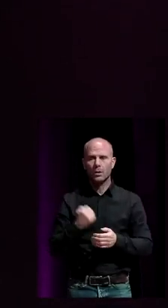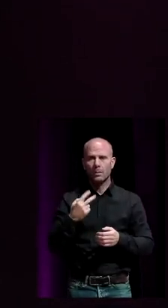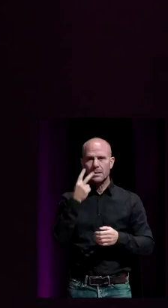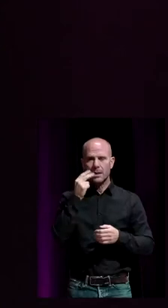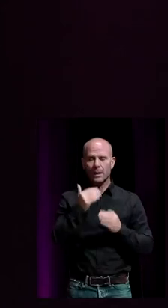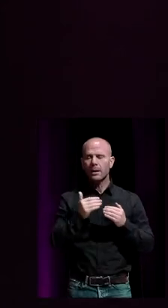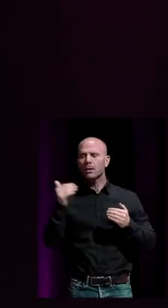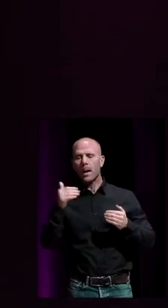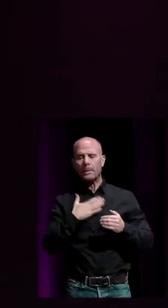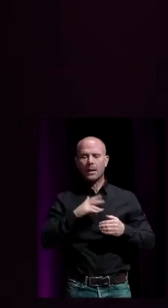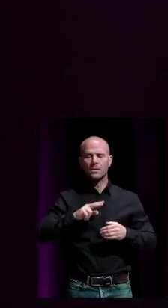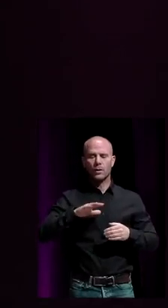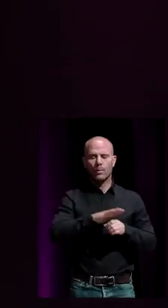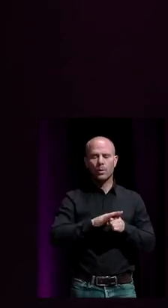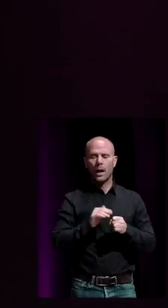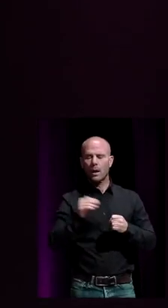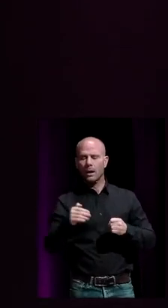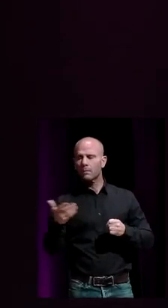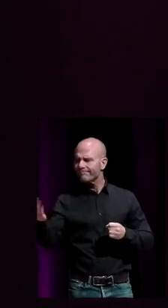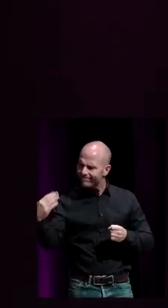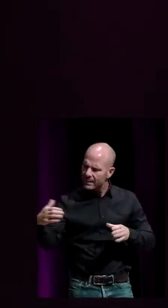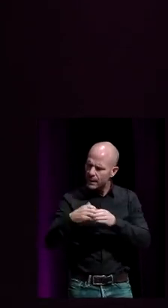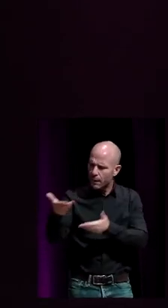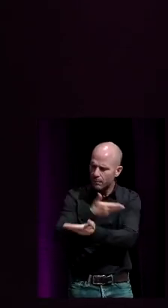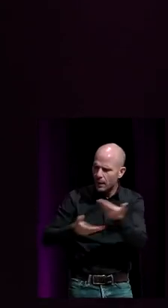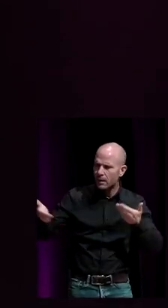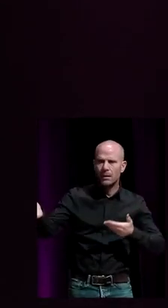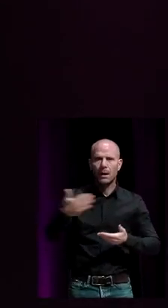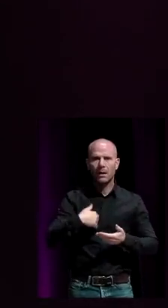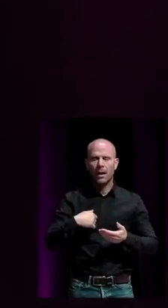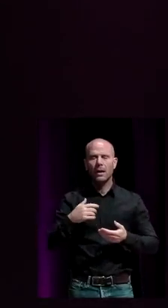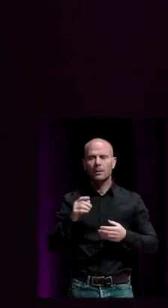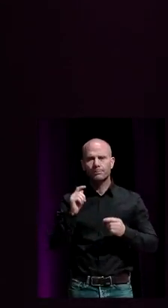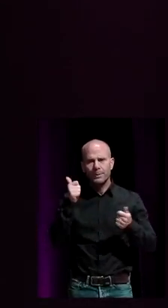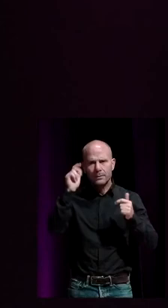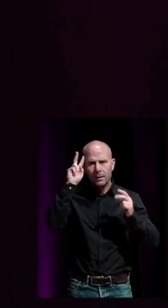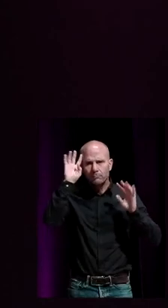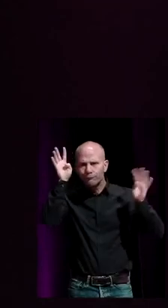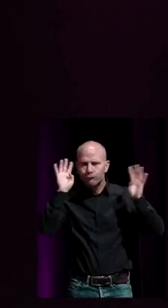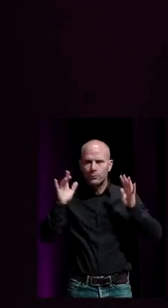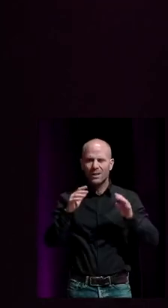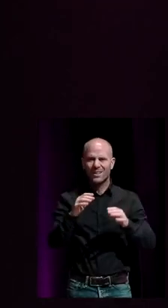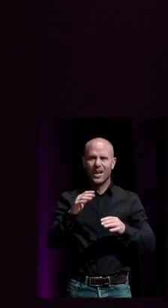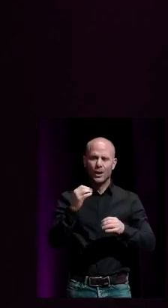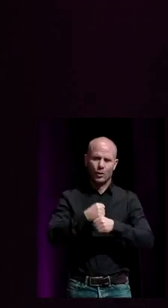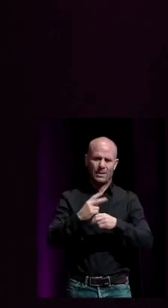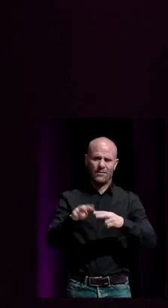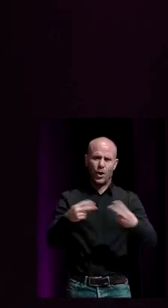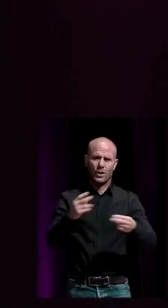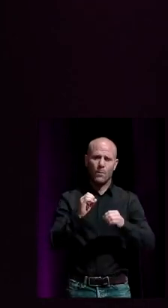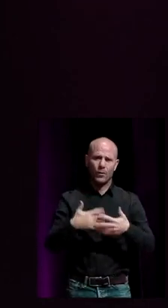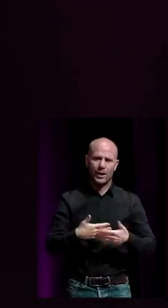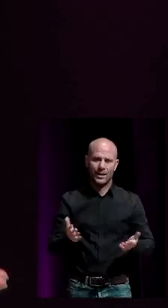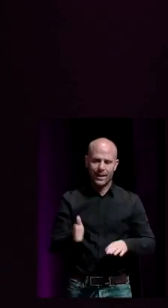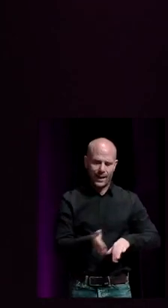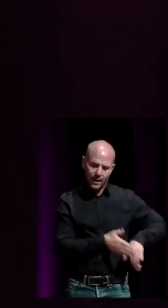sitt eget ansvarsområde. Sträcker ut en hand. Var innovativa. Lägg bort gamla vanor om de inte funkar. Och